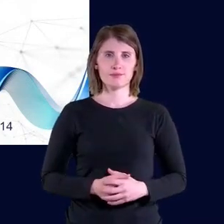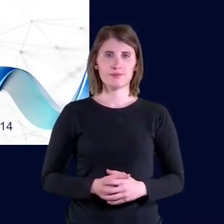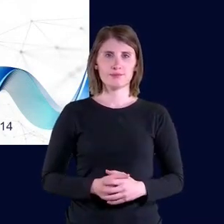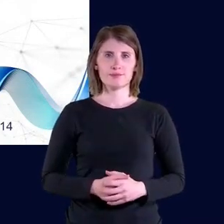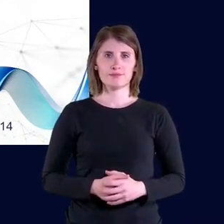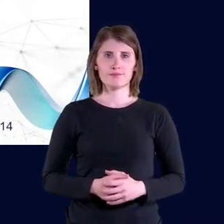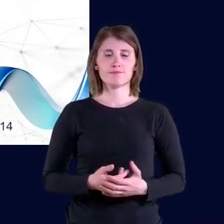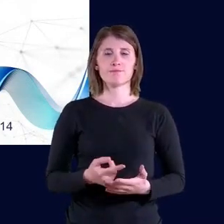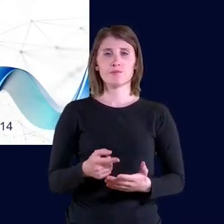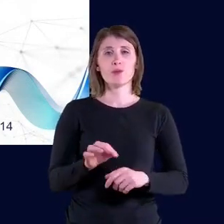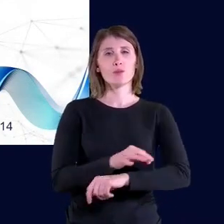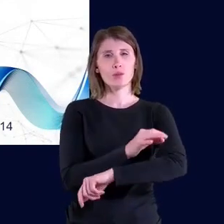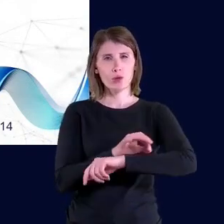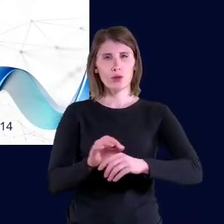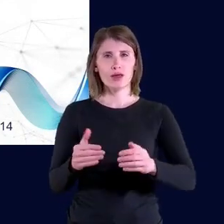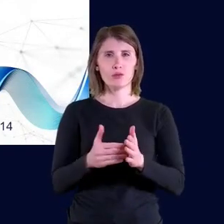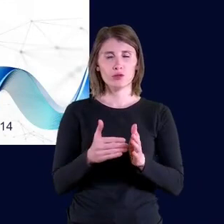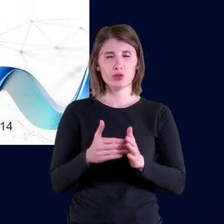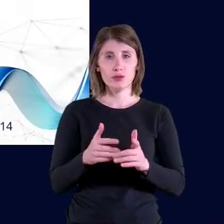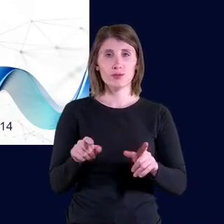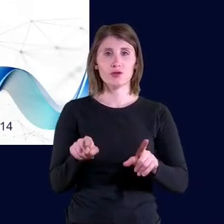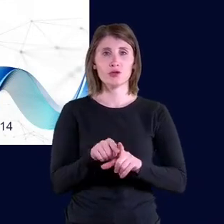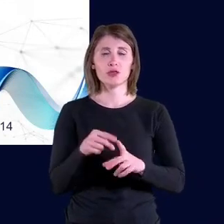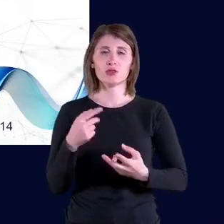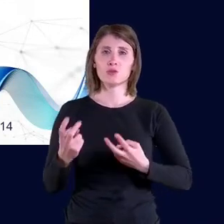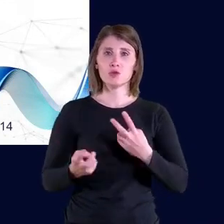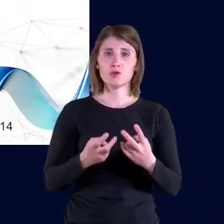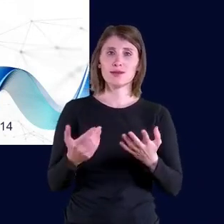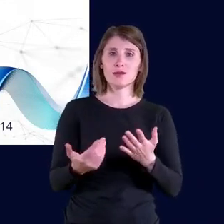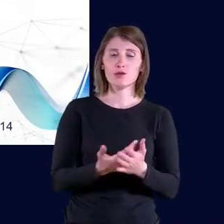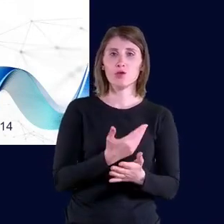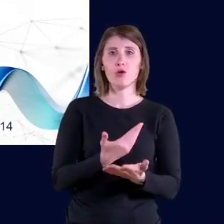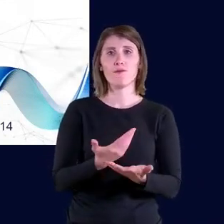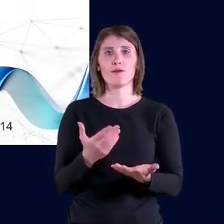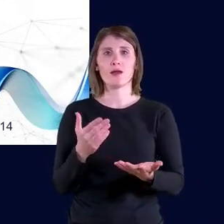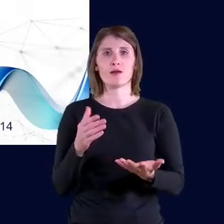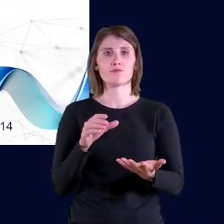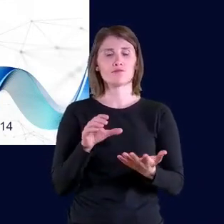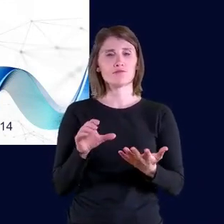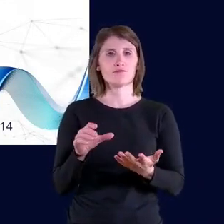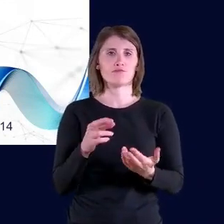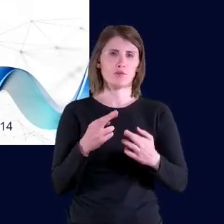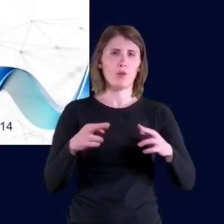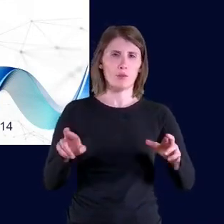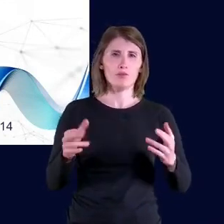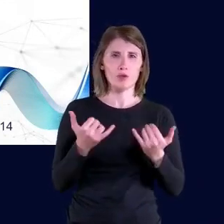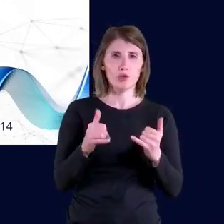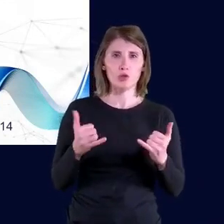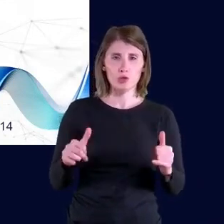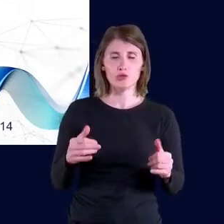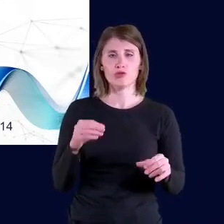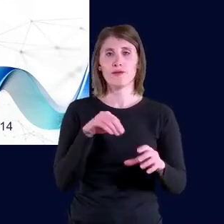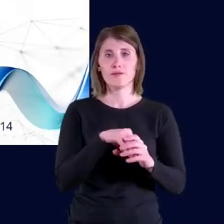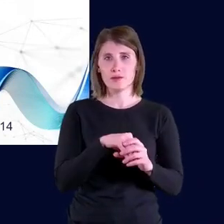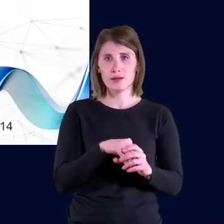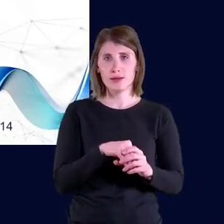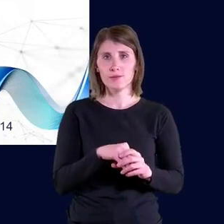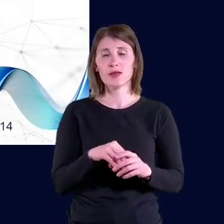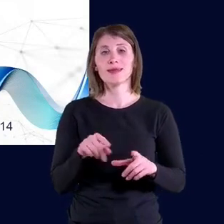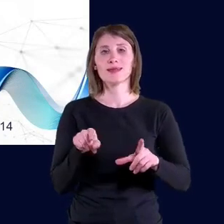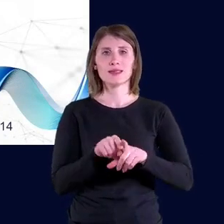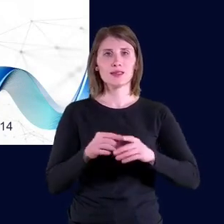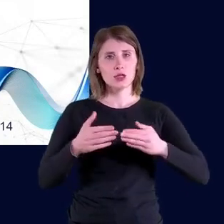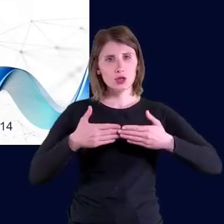a na potrzeby projektu zdefiniowane zostały nowe typy obiektów zamieszczanych w systemie I co się z tym wiąże